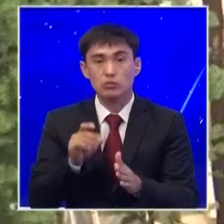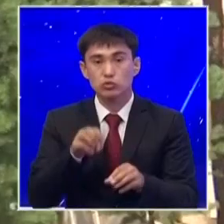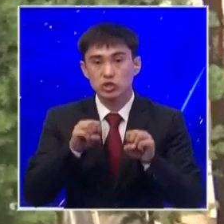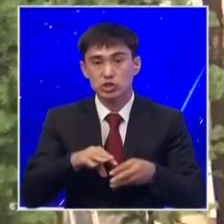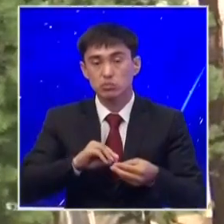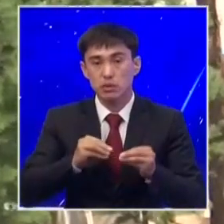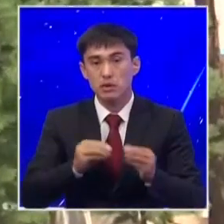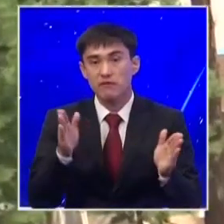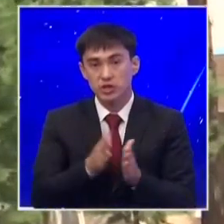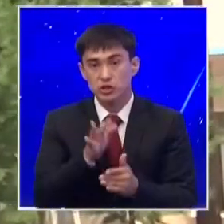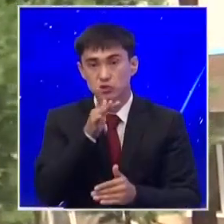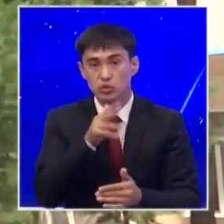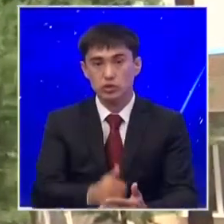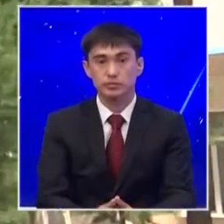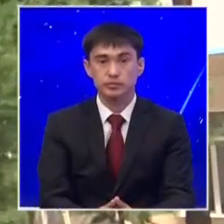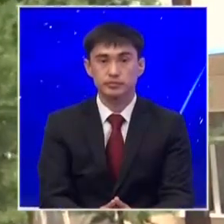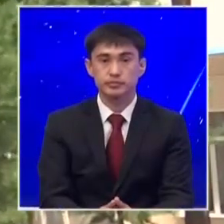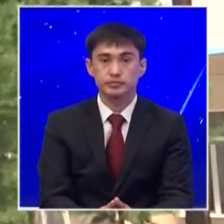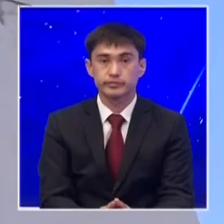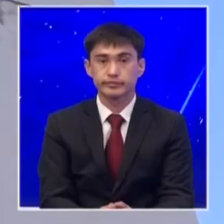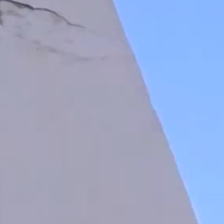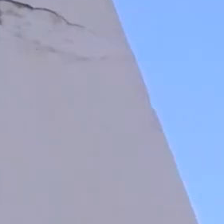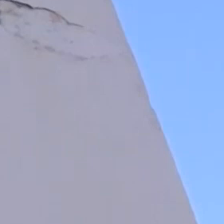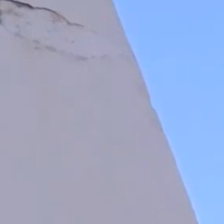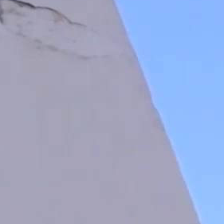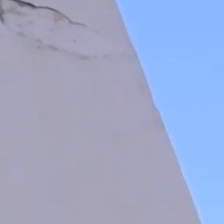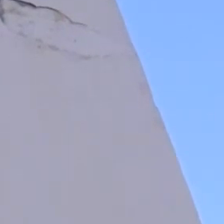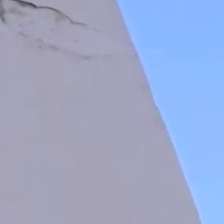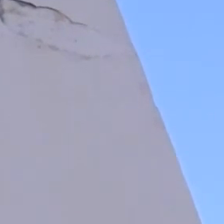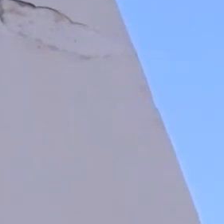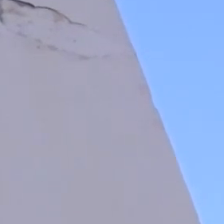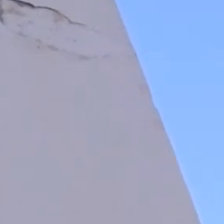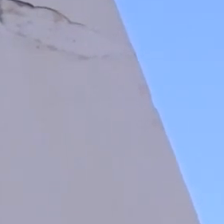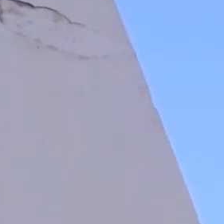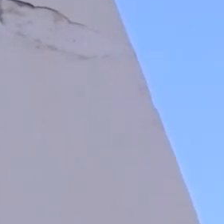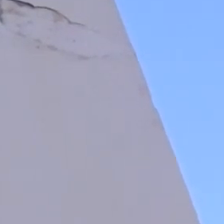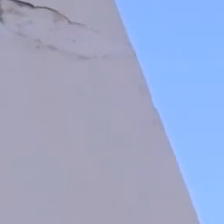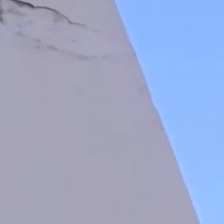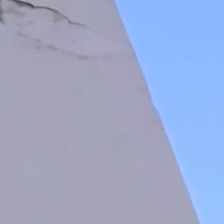решить проблему в кратчайшие сроки. Айдана Кокен, Жаркан Шынтаев, Мади Байбусынов, телеканал ЖТСУ.